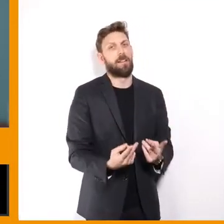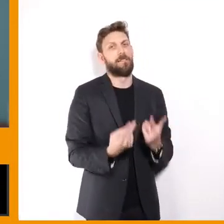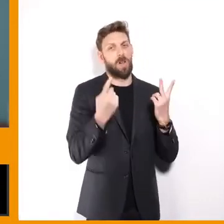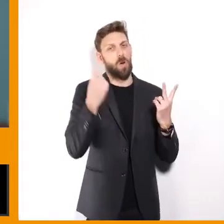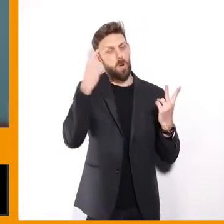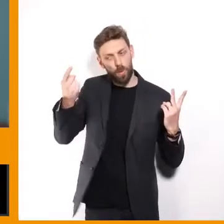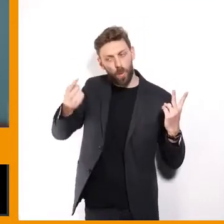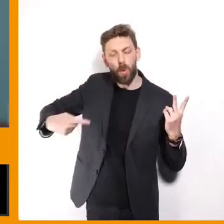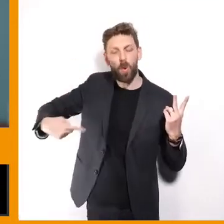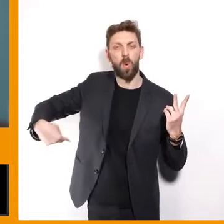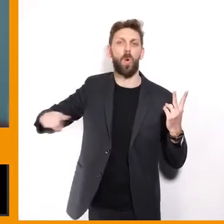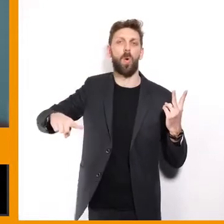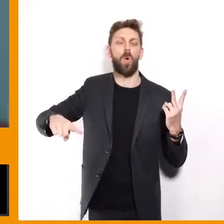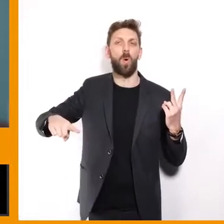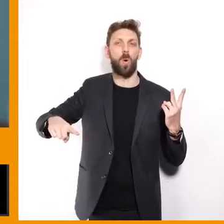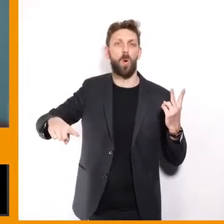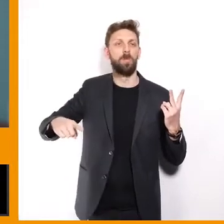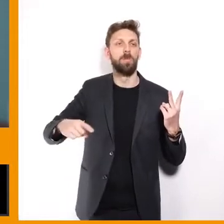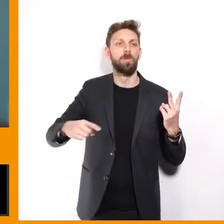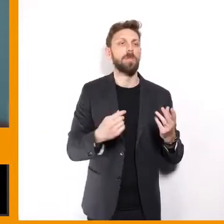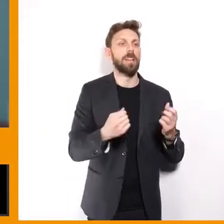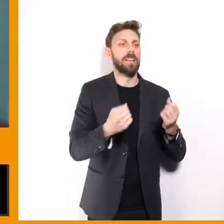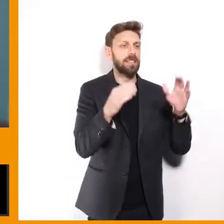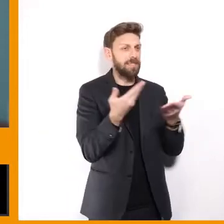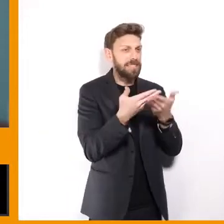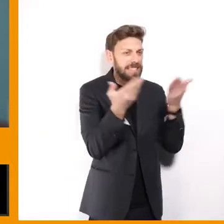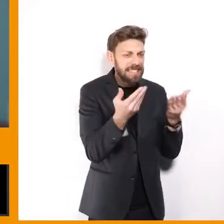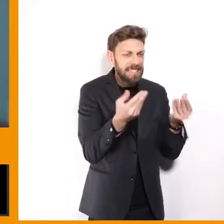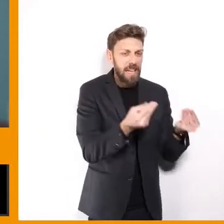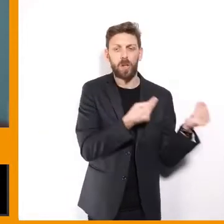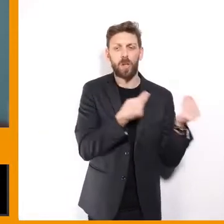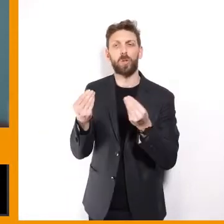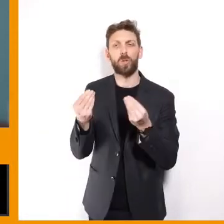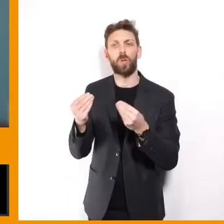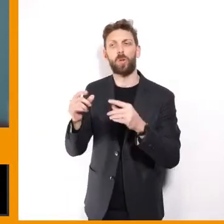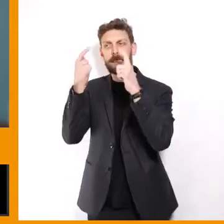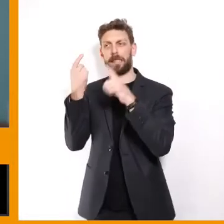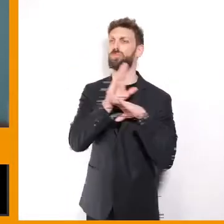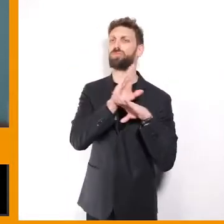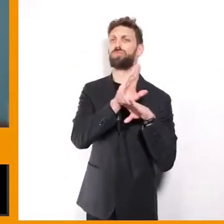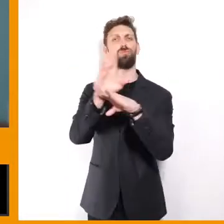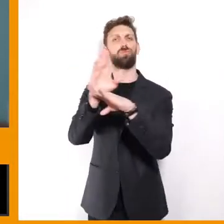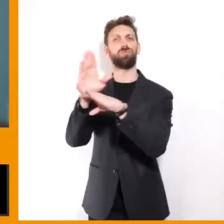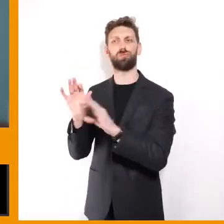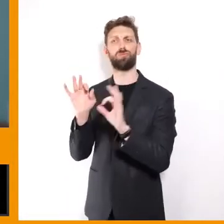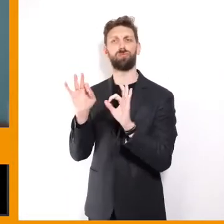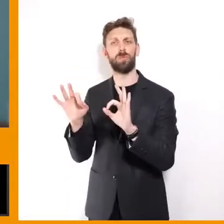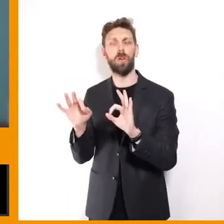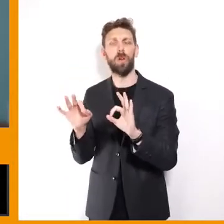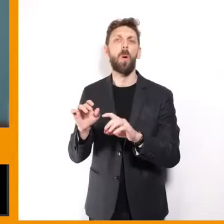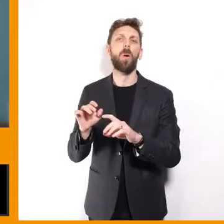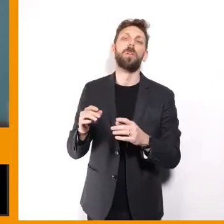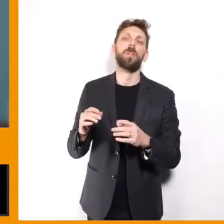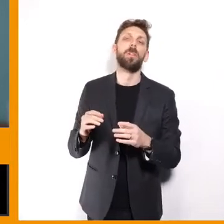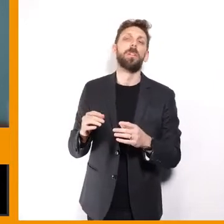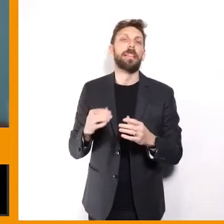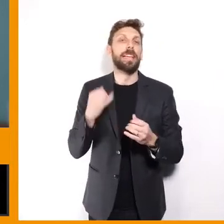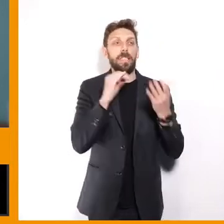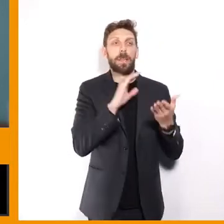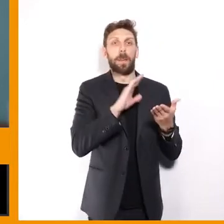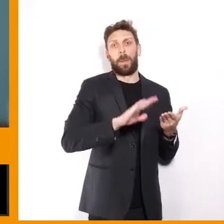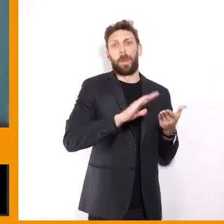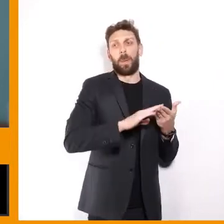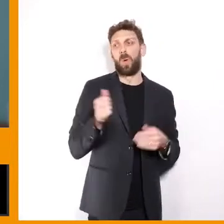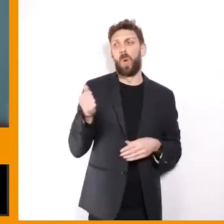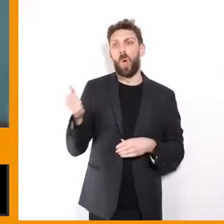de handicap, pour leur permettre de voir reconnaître leur statut et n'avoir pas en permanence 12 000 formalités administratives à